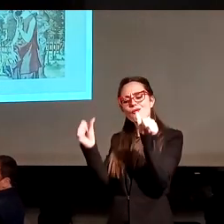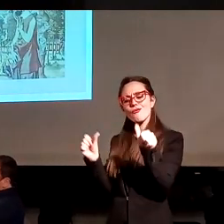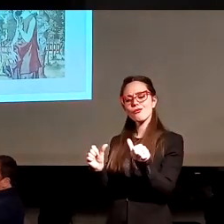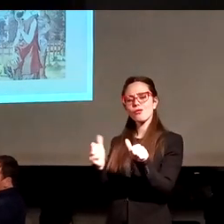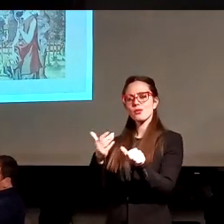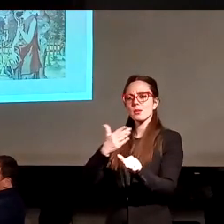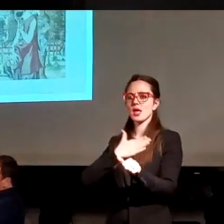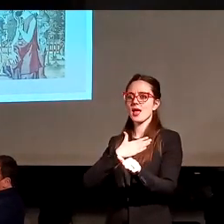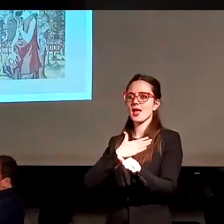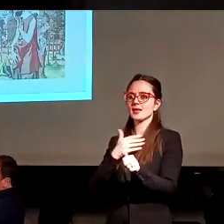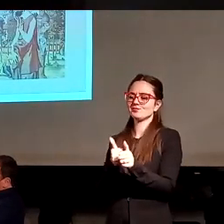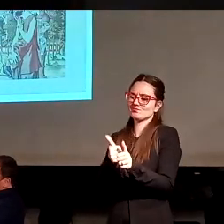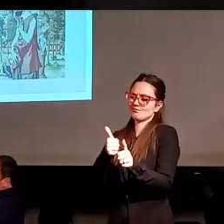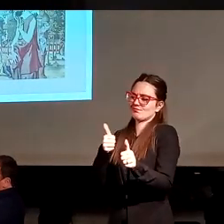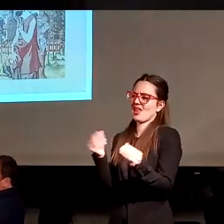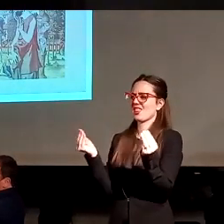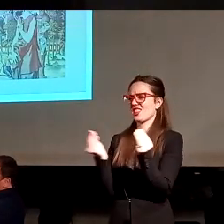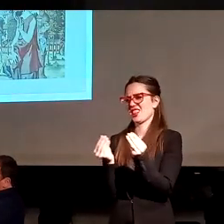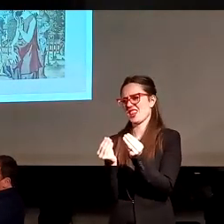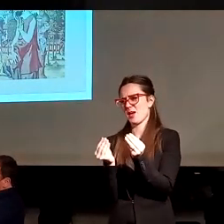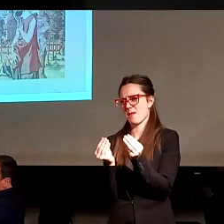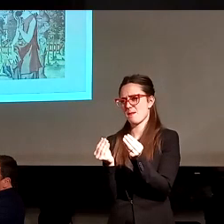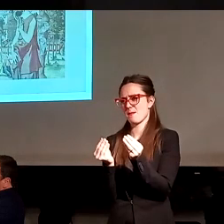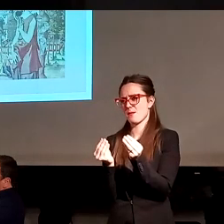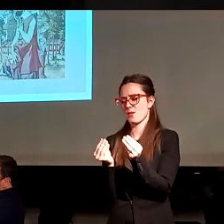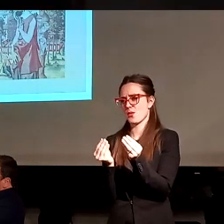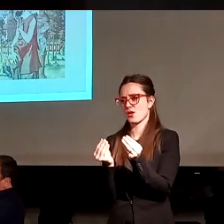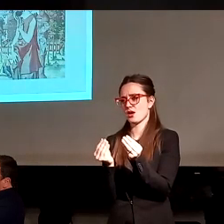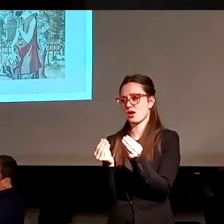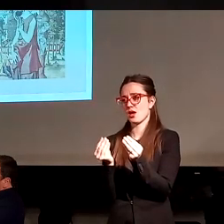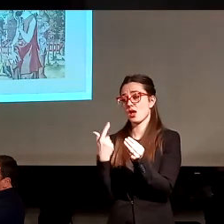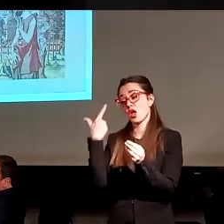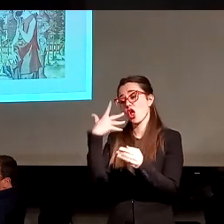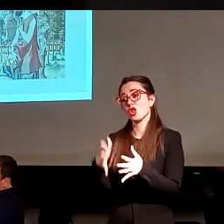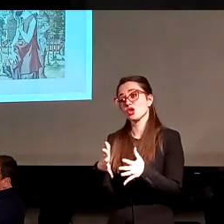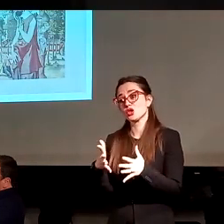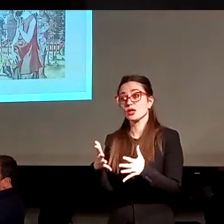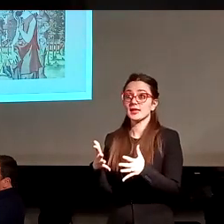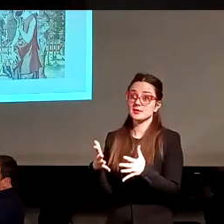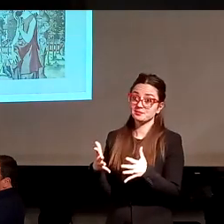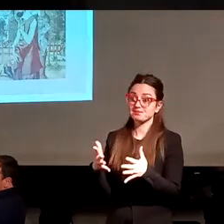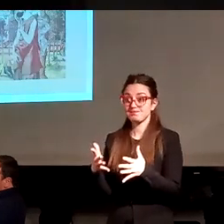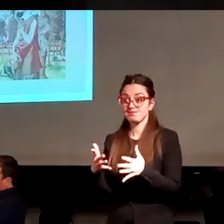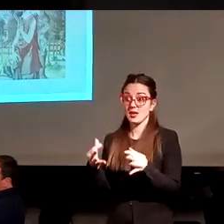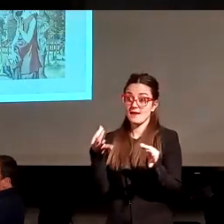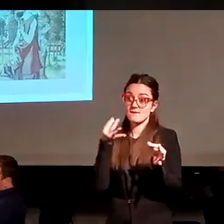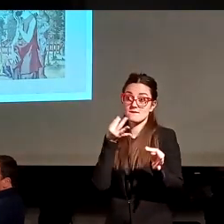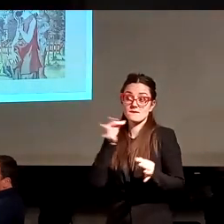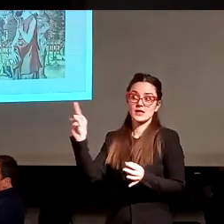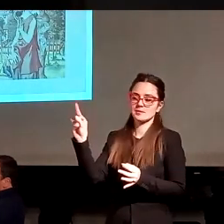è distante è debole so di self di sacrificare l'efficacia del mio racconto